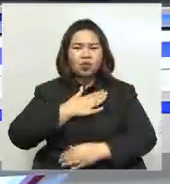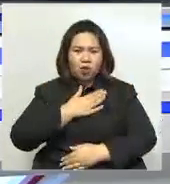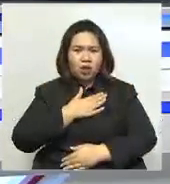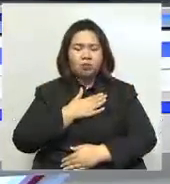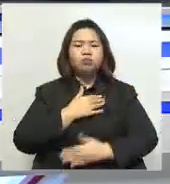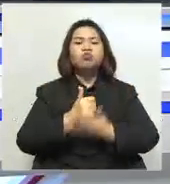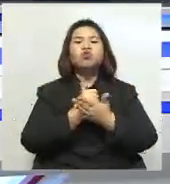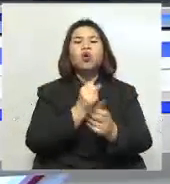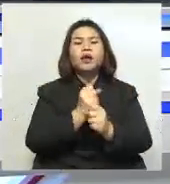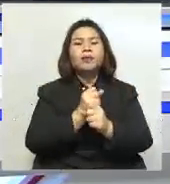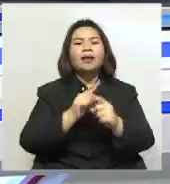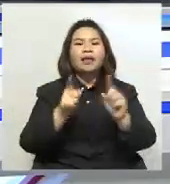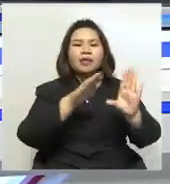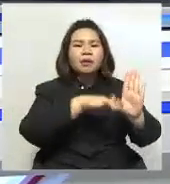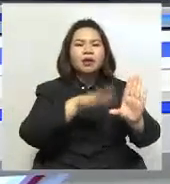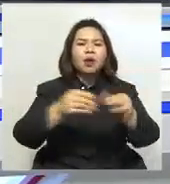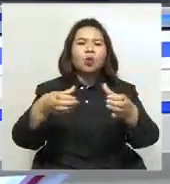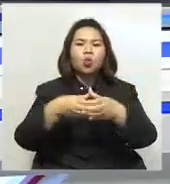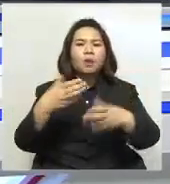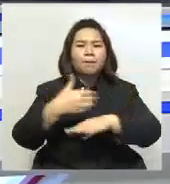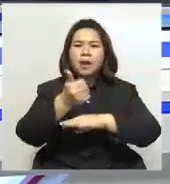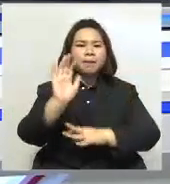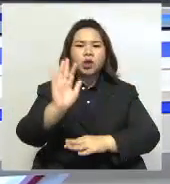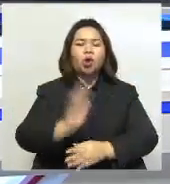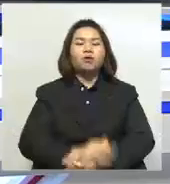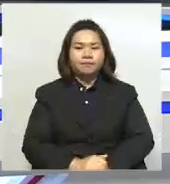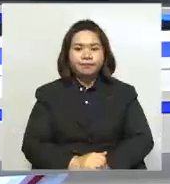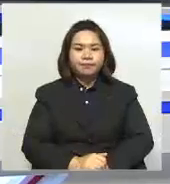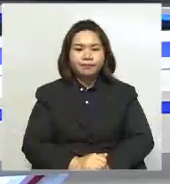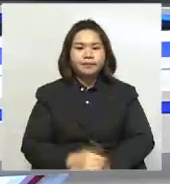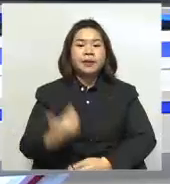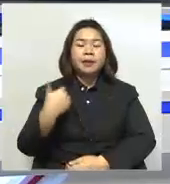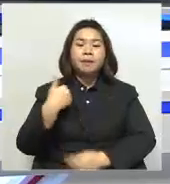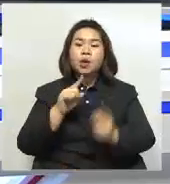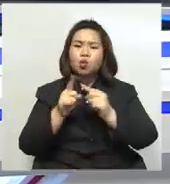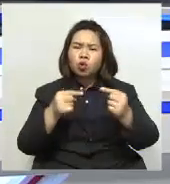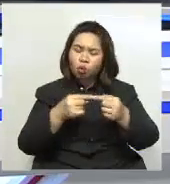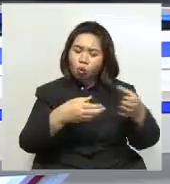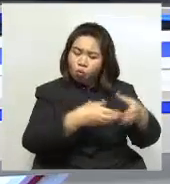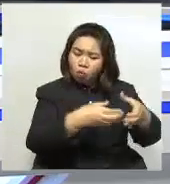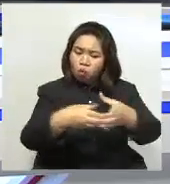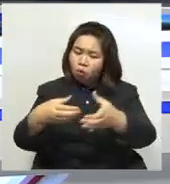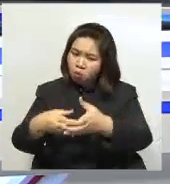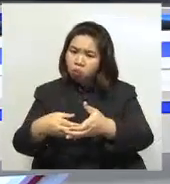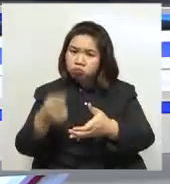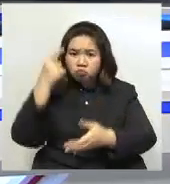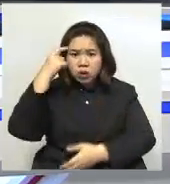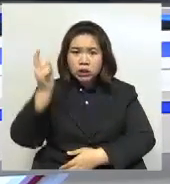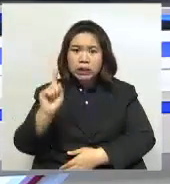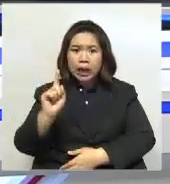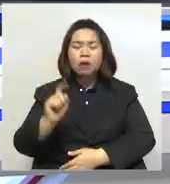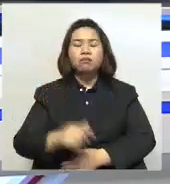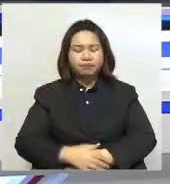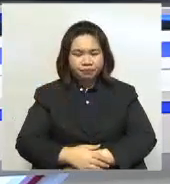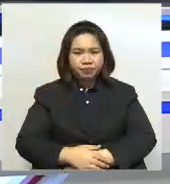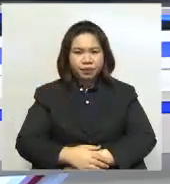พร้อมที่จะช่วยงานโดยไม่ต้องไปสังกัดพรรคการเมืองเลยนะคะแล้วก็ยังพูดถึงประเด็นการหารือของพรรคการเมืองต่างๆด้วยนะคะท่านบอกว่าอันนี้เนี่ยจ